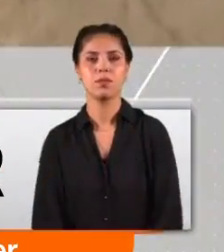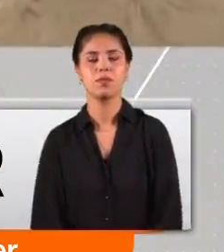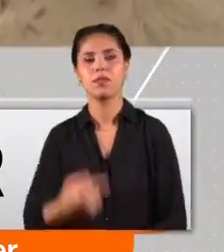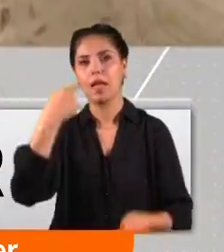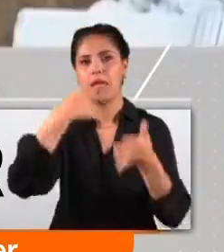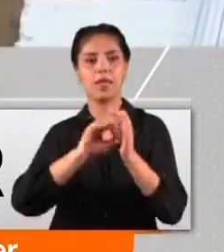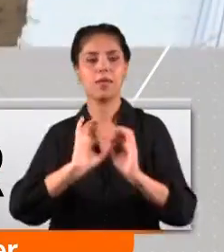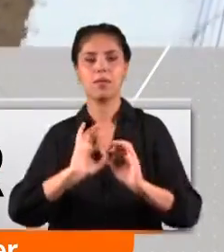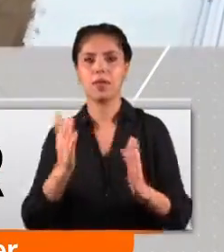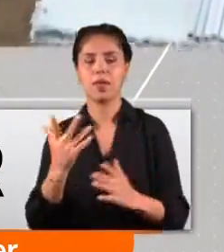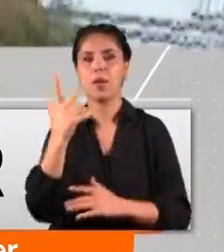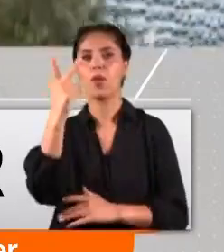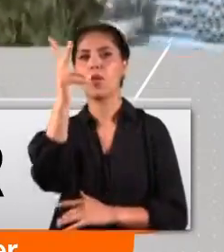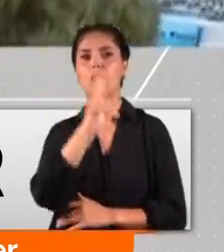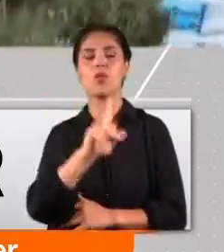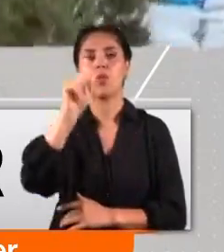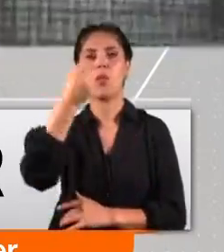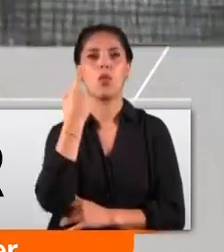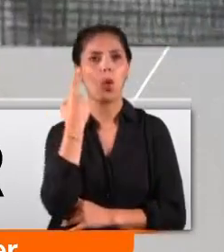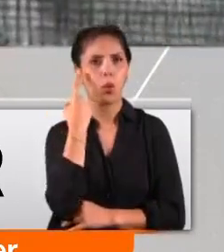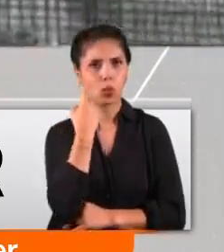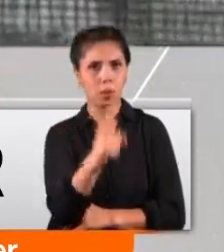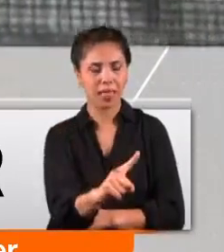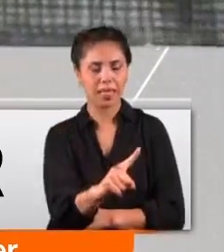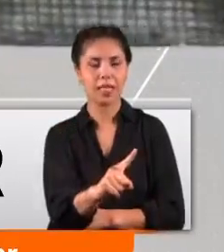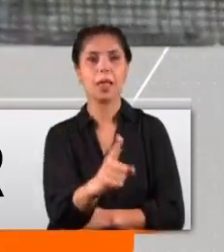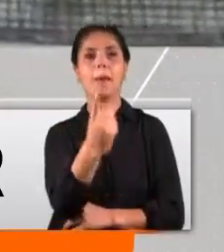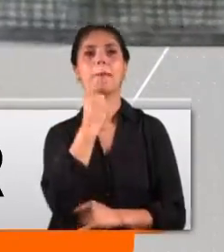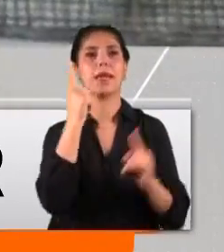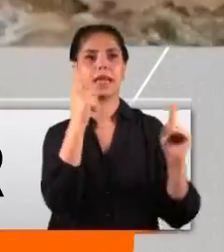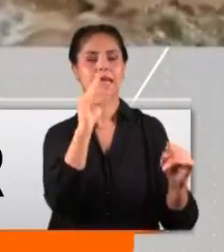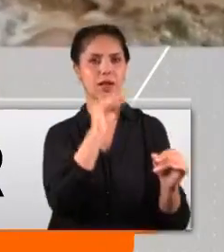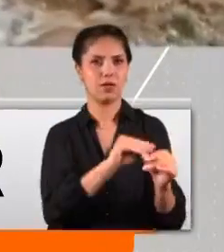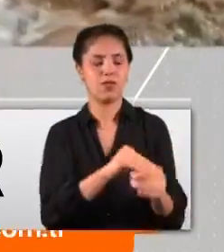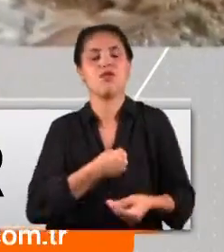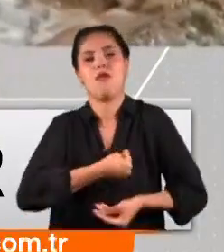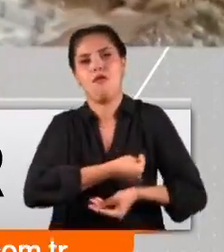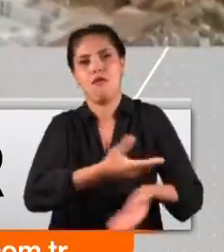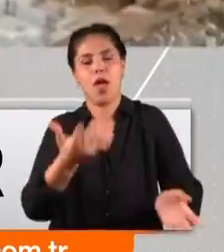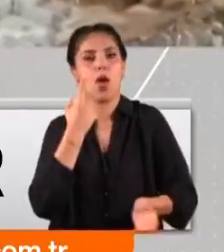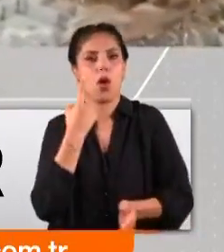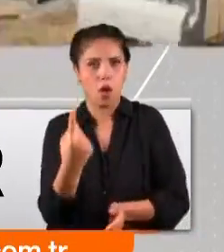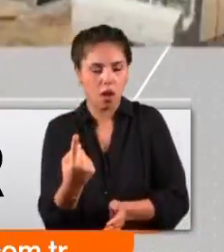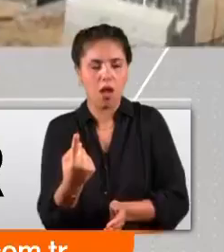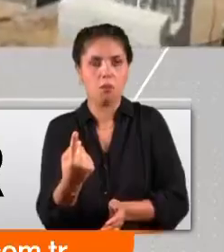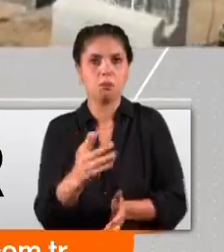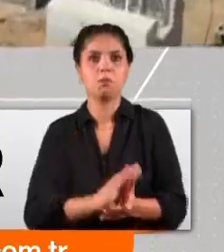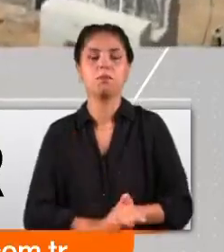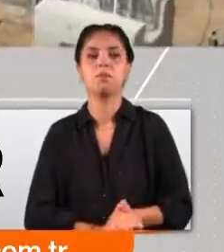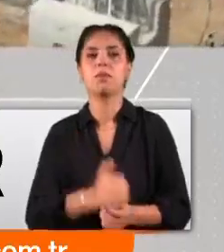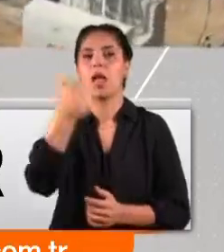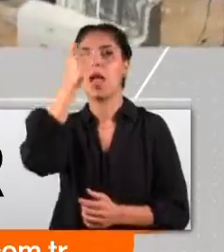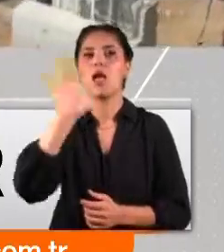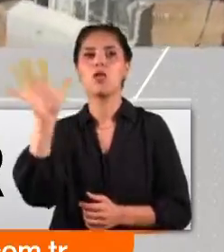Amacımız 319 binini bir yıl içinde teslim edecek şekilde